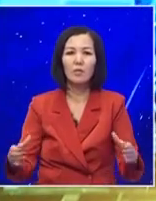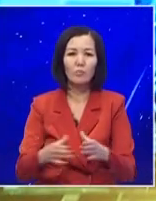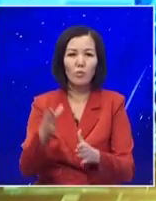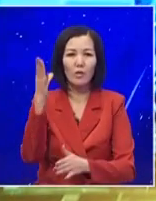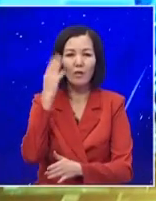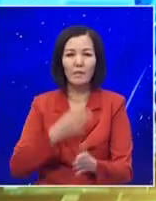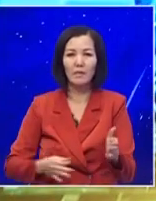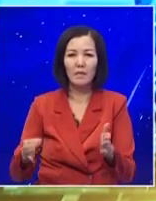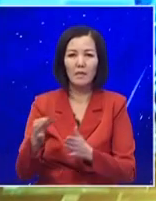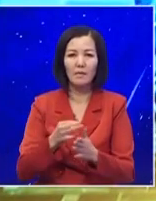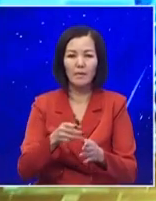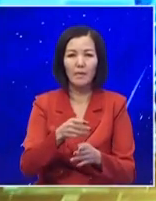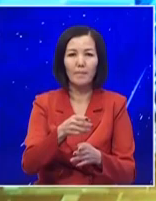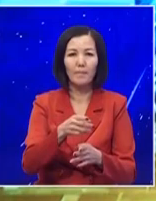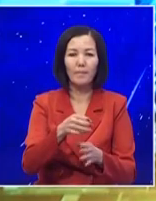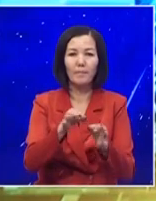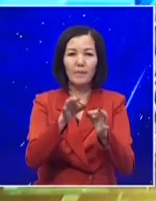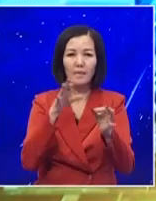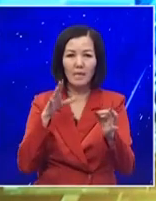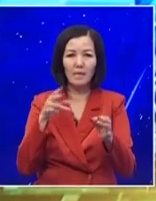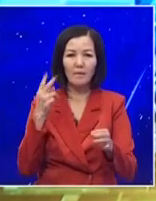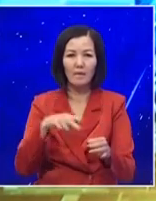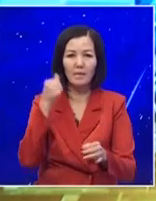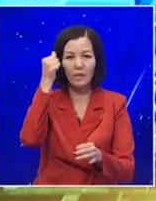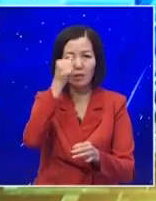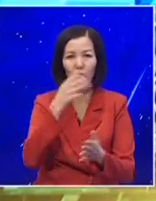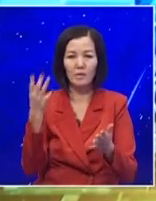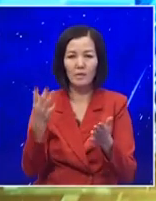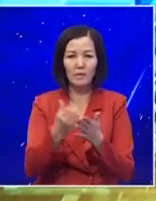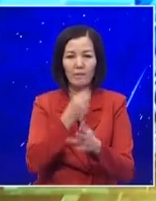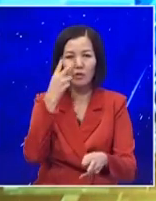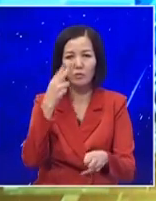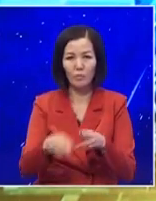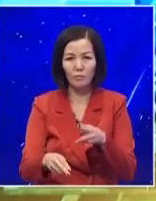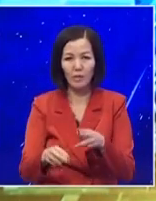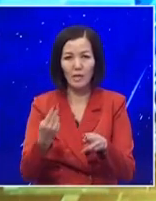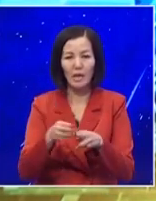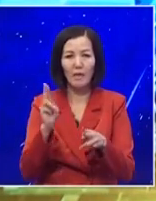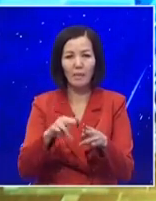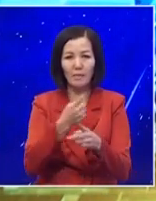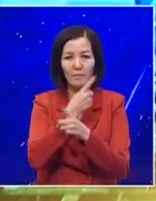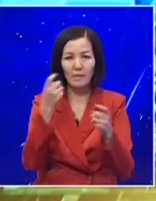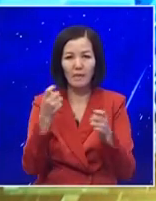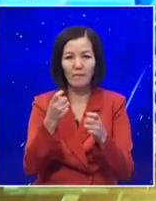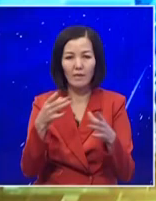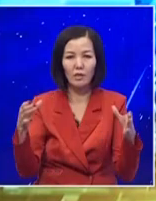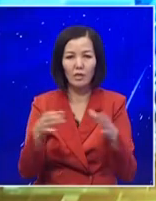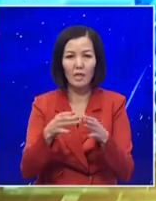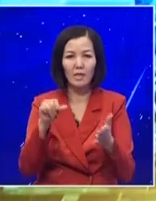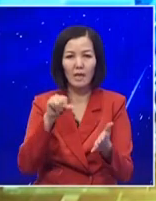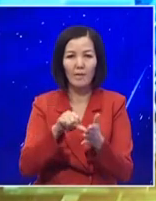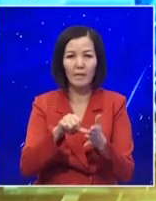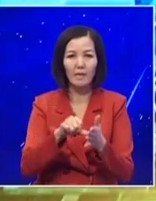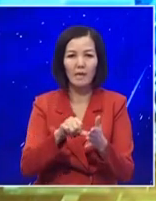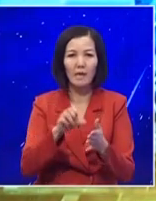Сборная Алматинской области по стрельбе из лука 2020 год завершила успешно. Об этом заявил ключевой